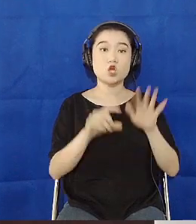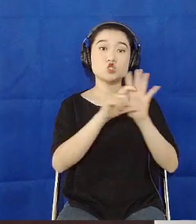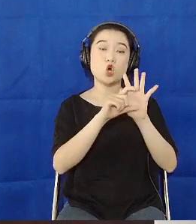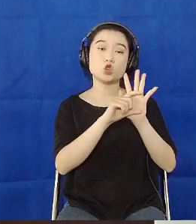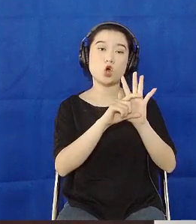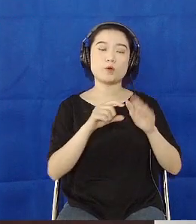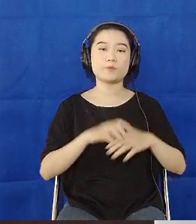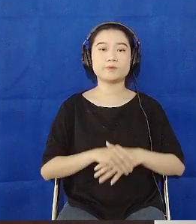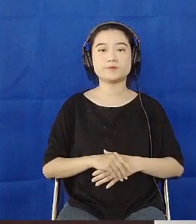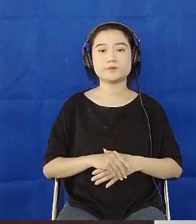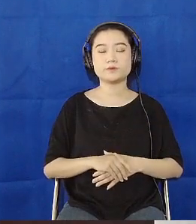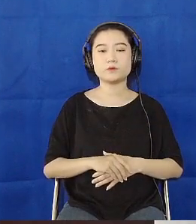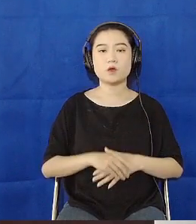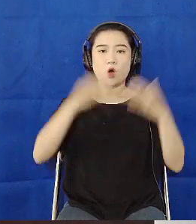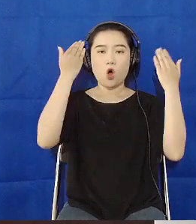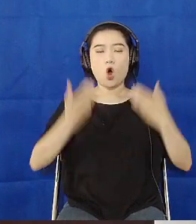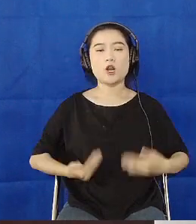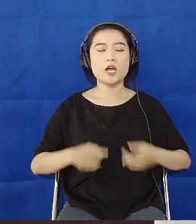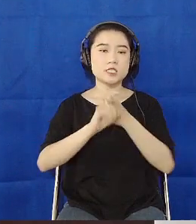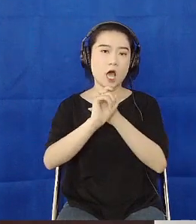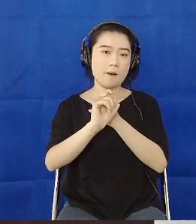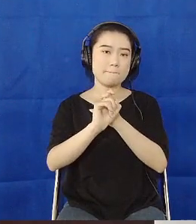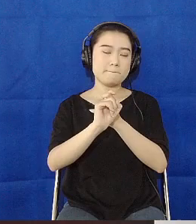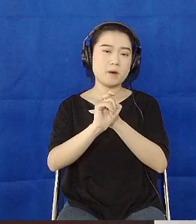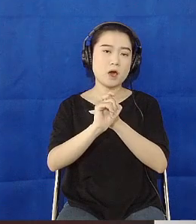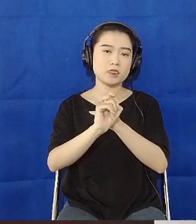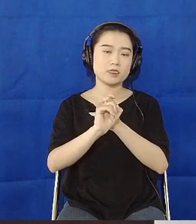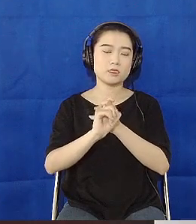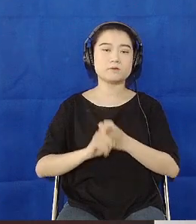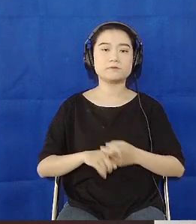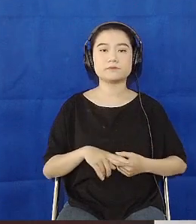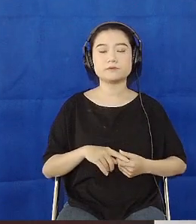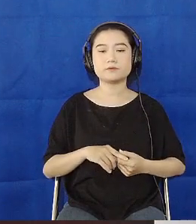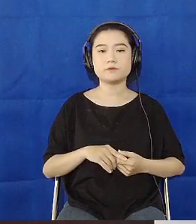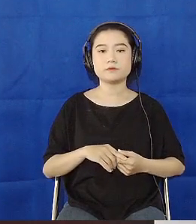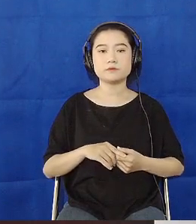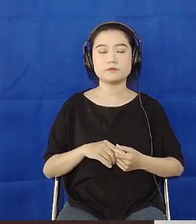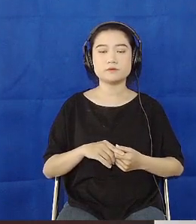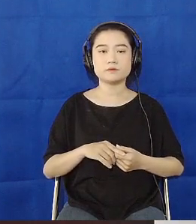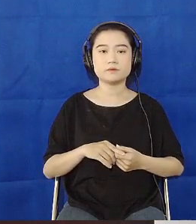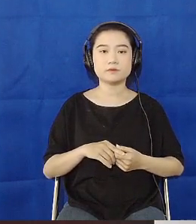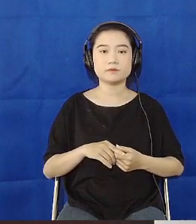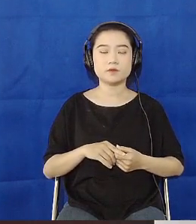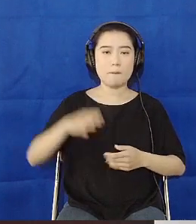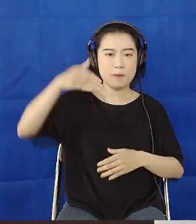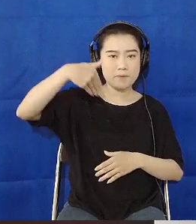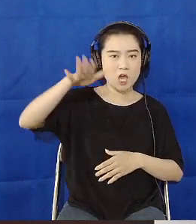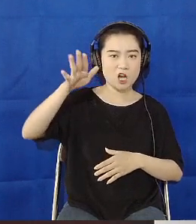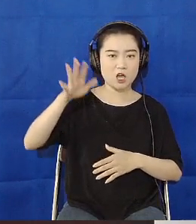contohnya, seorang sahabat pasti tidak akan tega dan